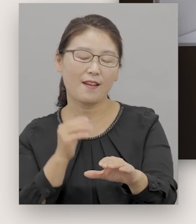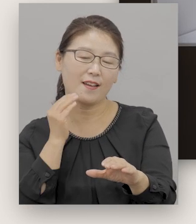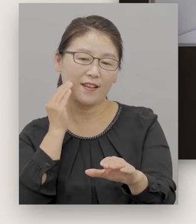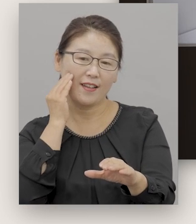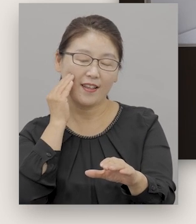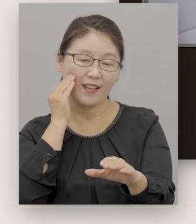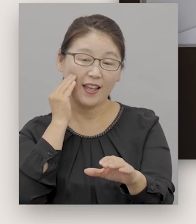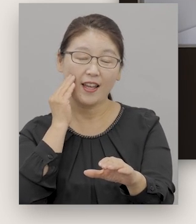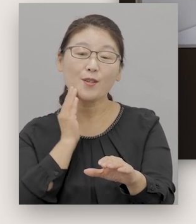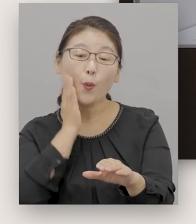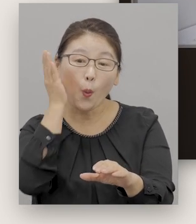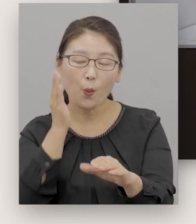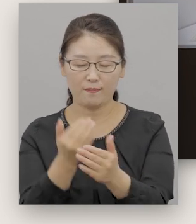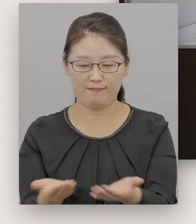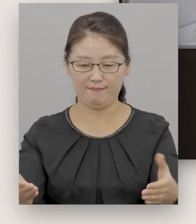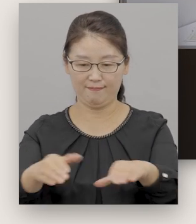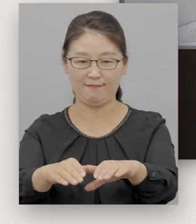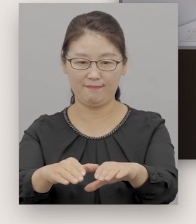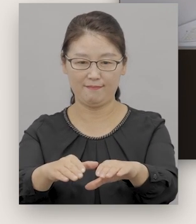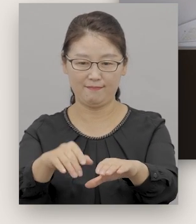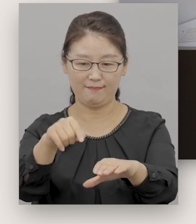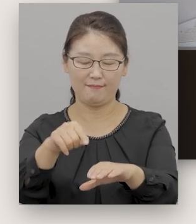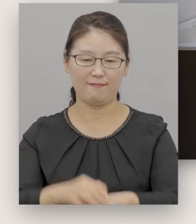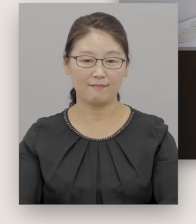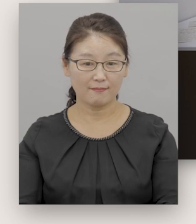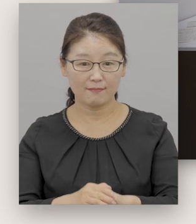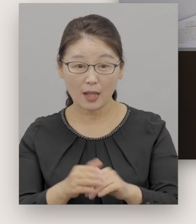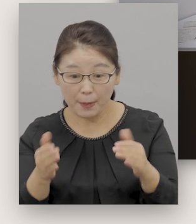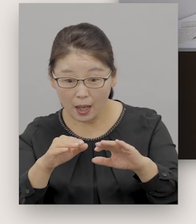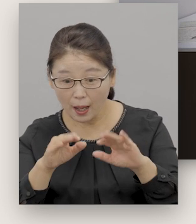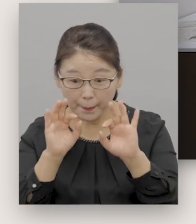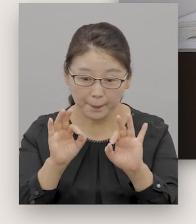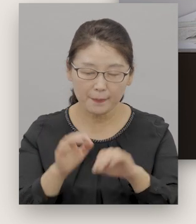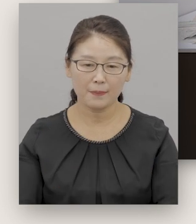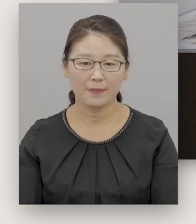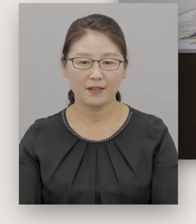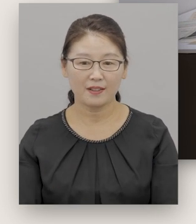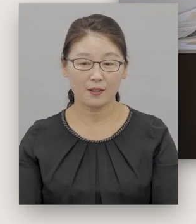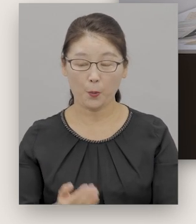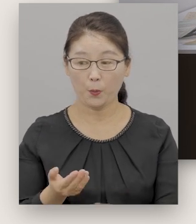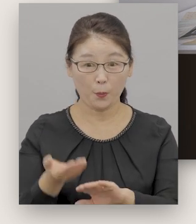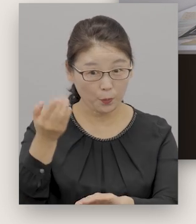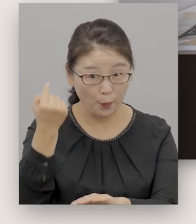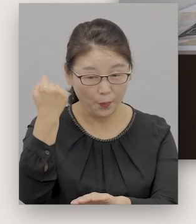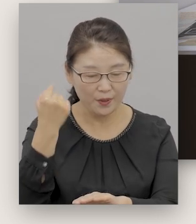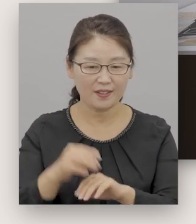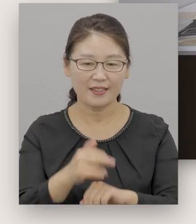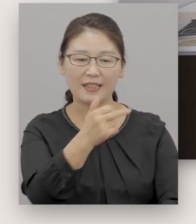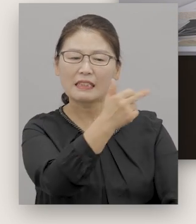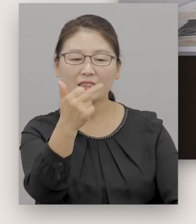상자인데 여기를 들여다보시면 아까 위에서 보셨던 이제 큰 유리를 제작하는 모든 과정에